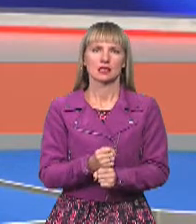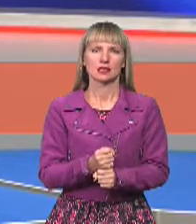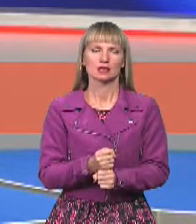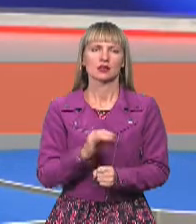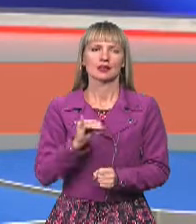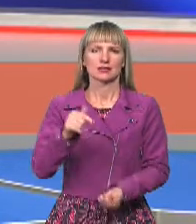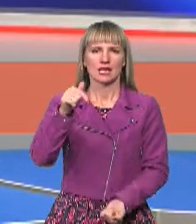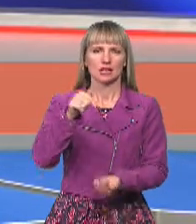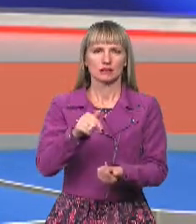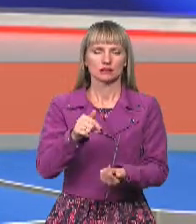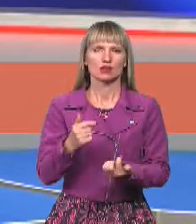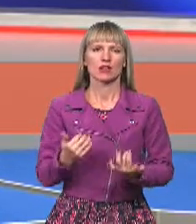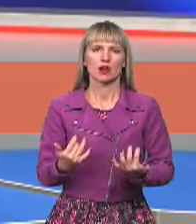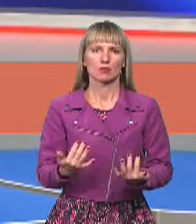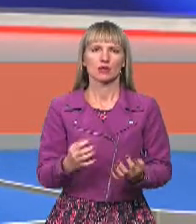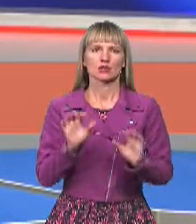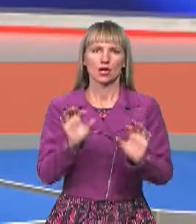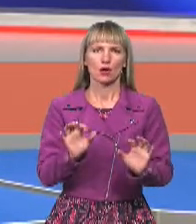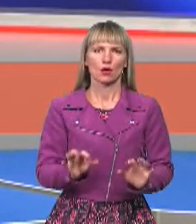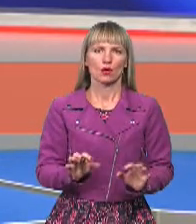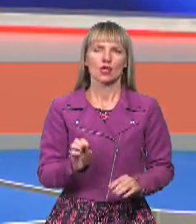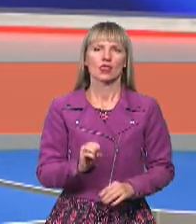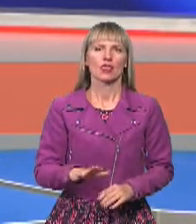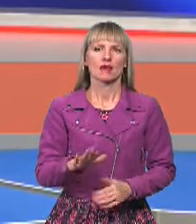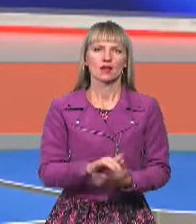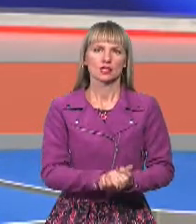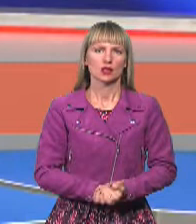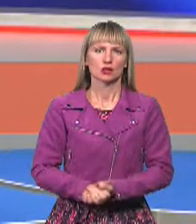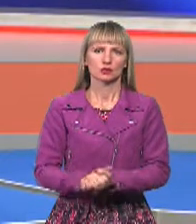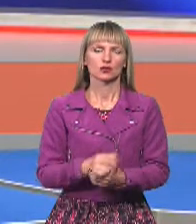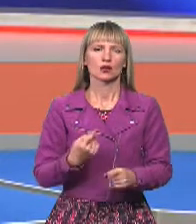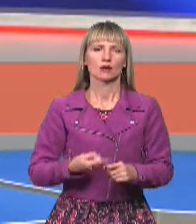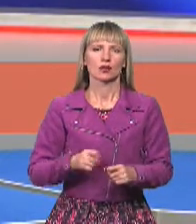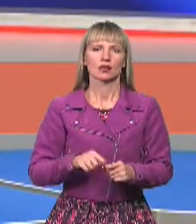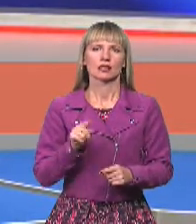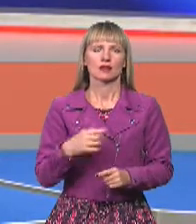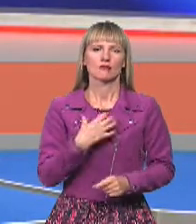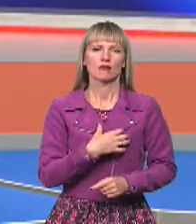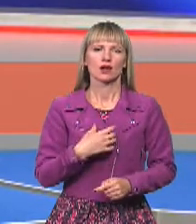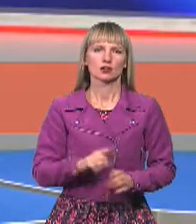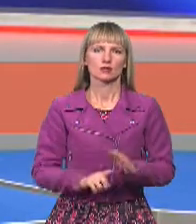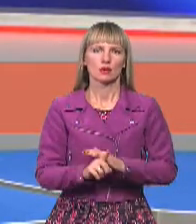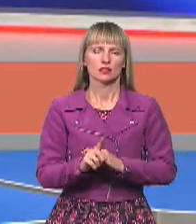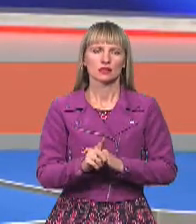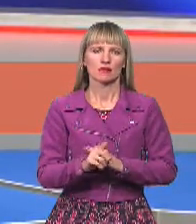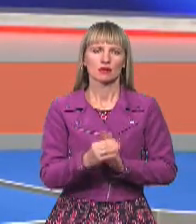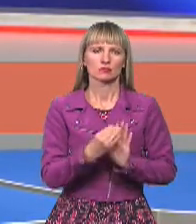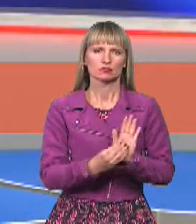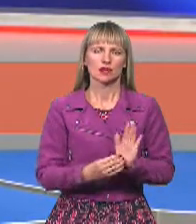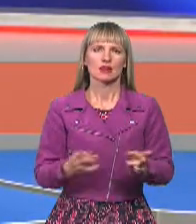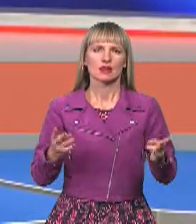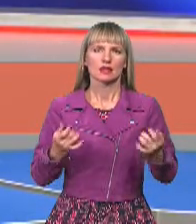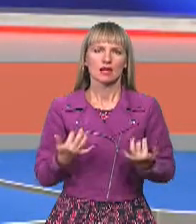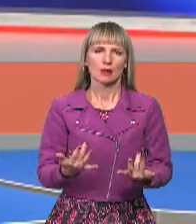в соответствии с требованиями законодательства Евросоюза. И поэтому те основные базовые принципы,